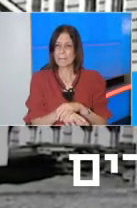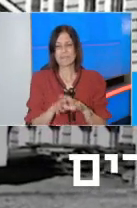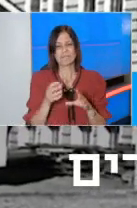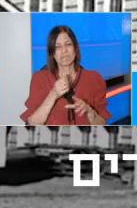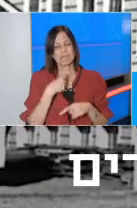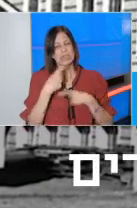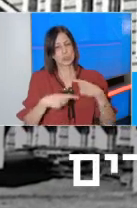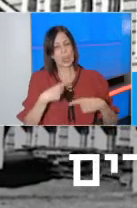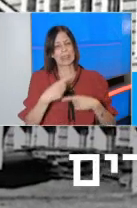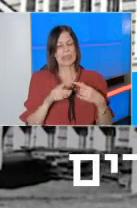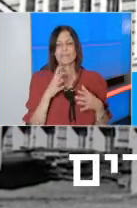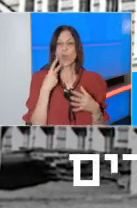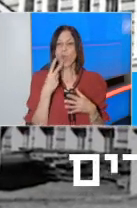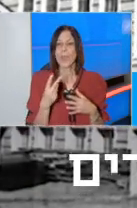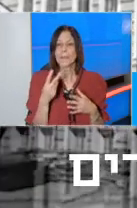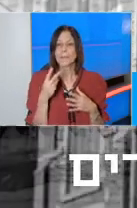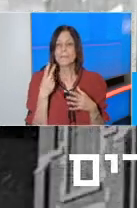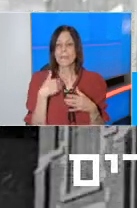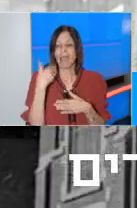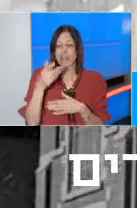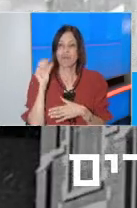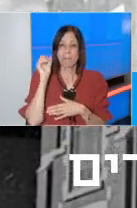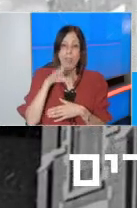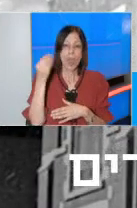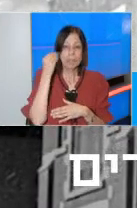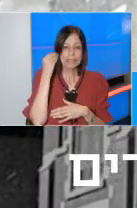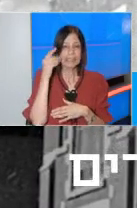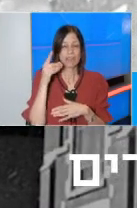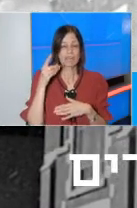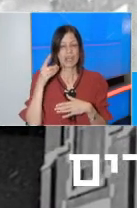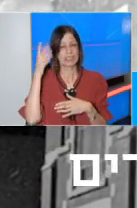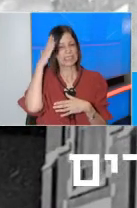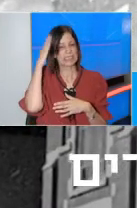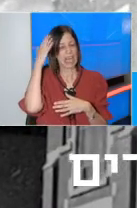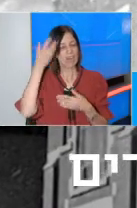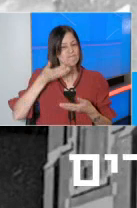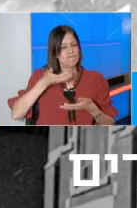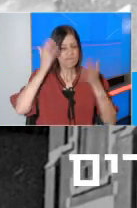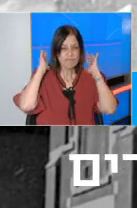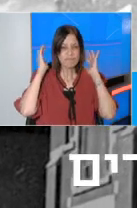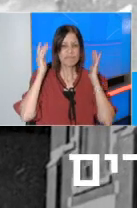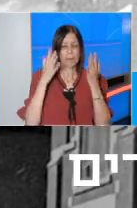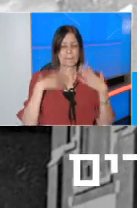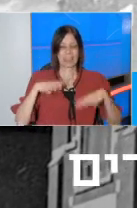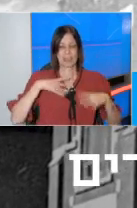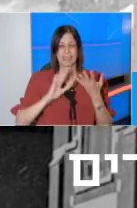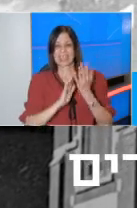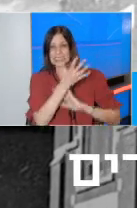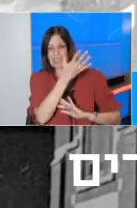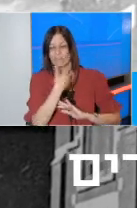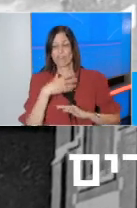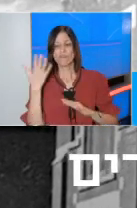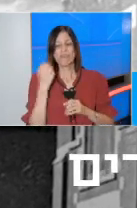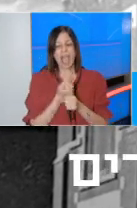ורואים תמונות אחרי שהם הגיעו, שערם גולח, בגדיהם נשרפו למול עיניהם, והיה מאמץ להפוך